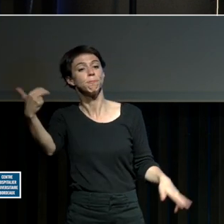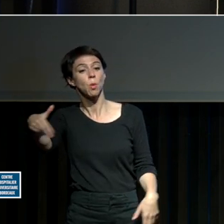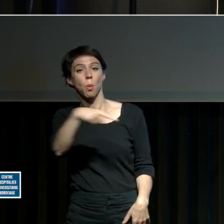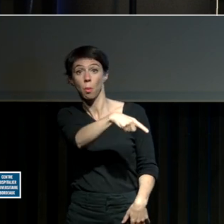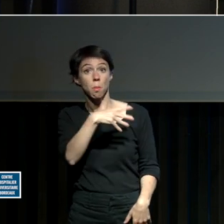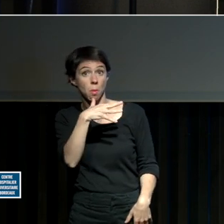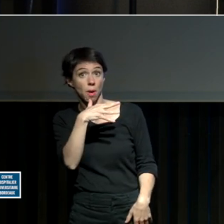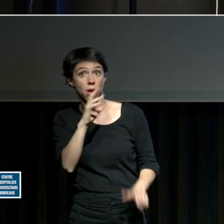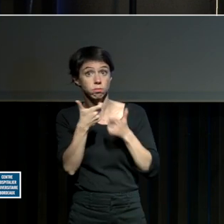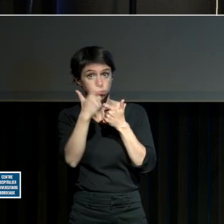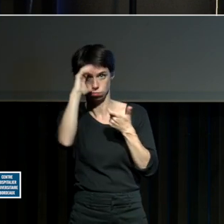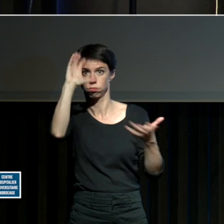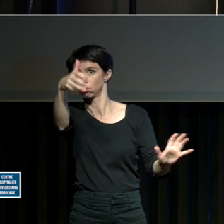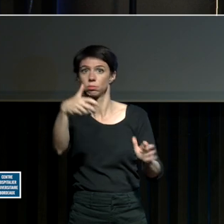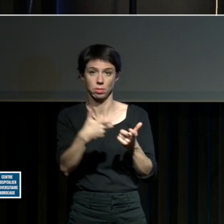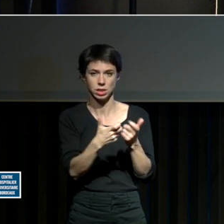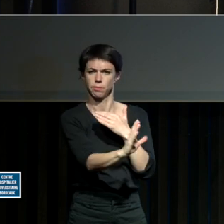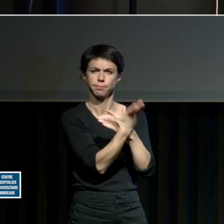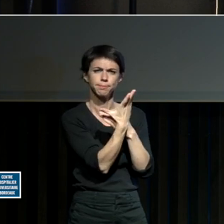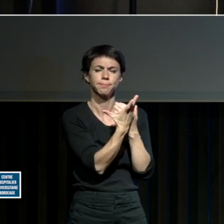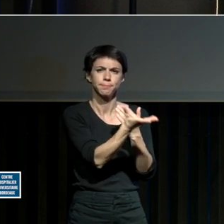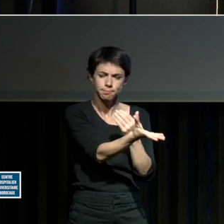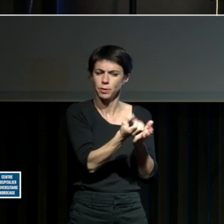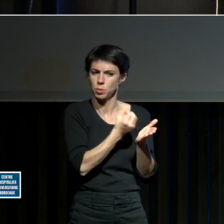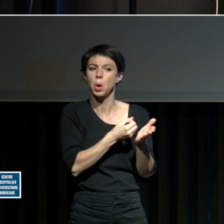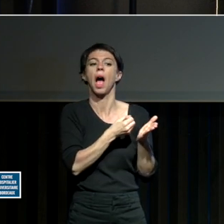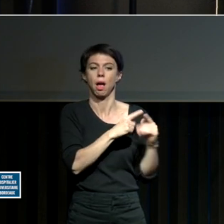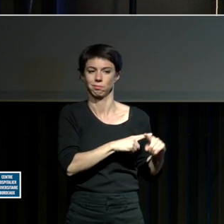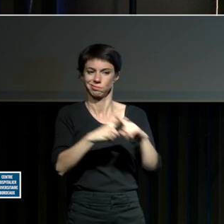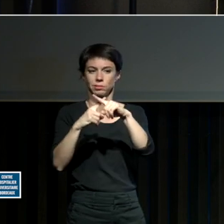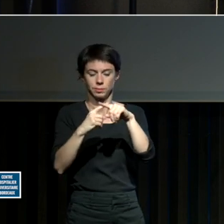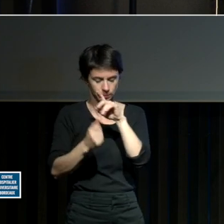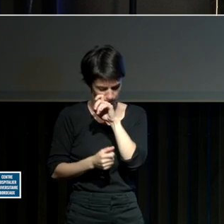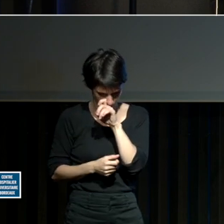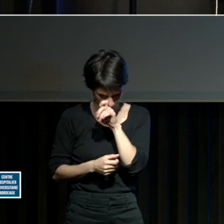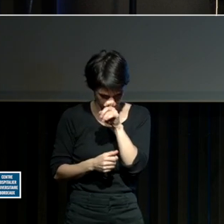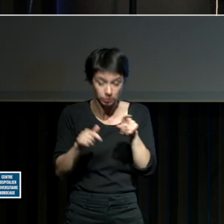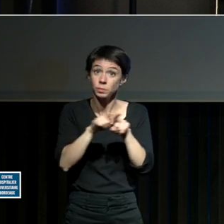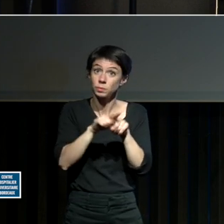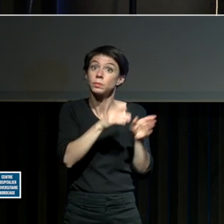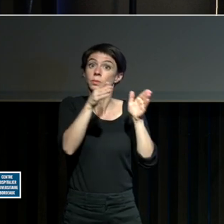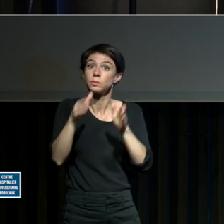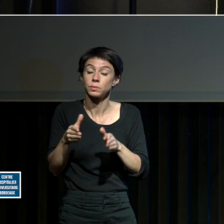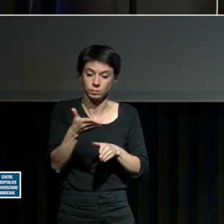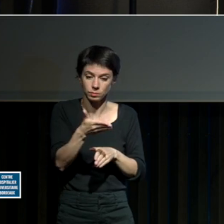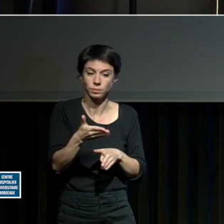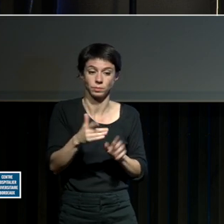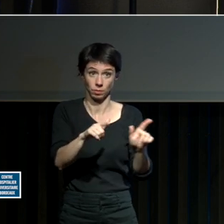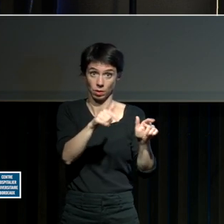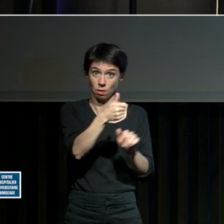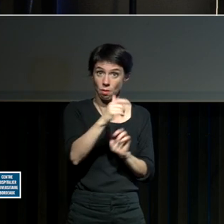jeu. L'autre élément important, c'est que cette perte de contrôle va